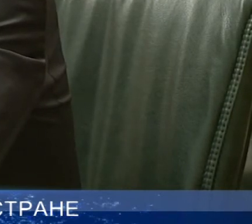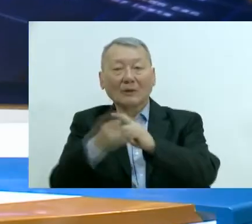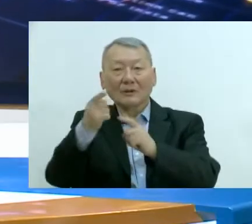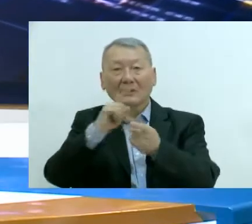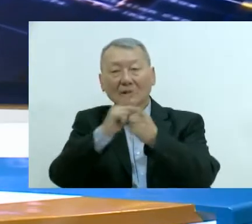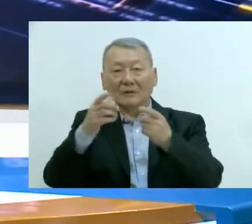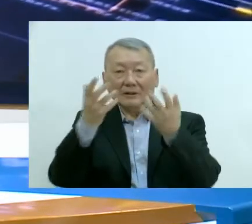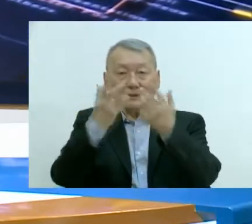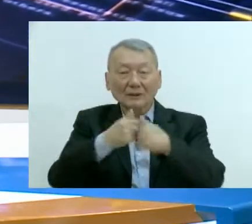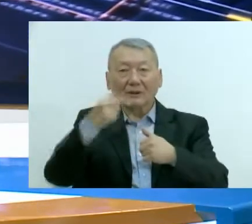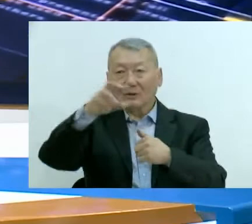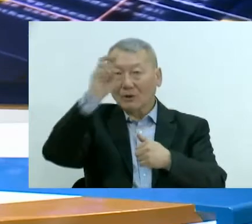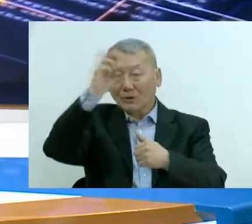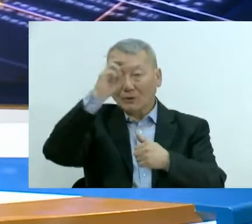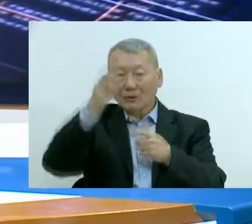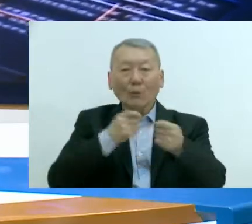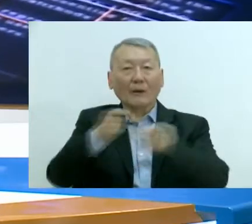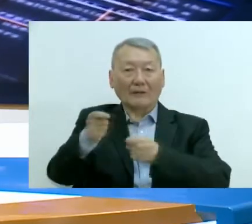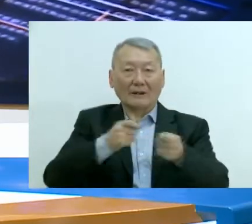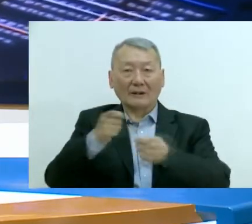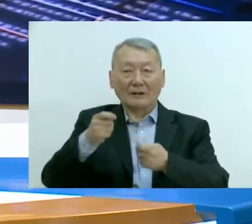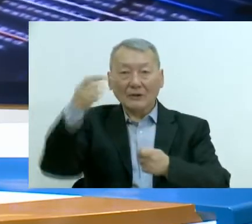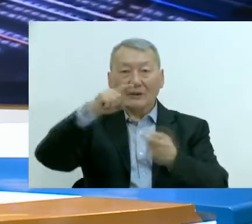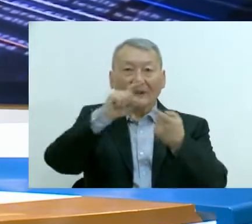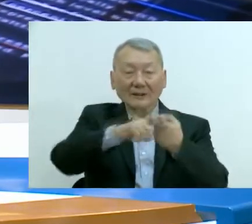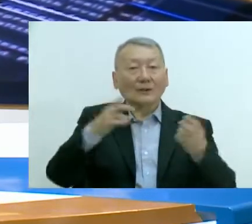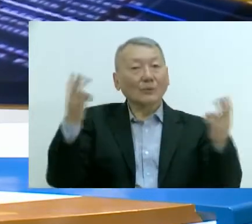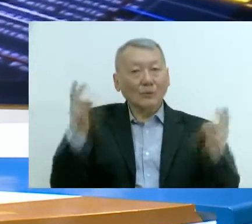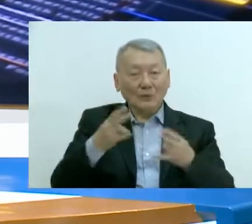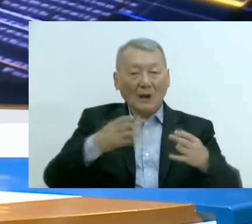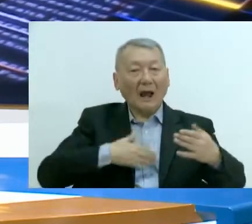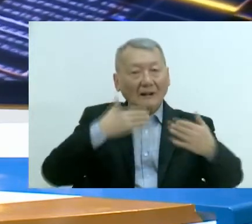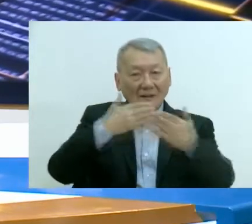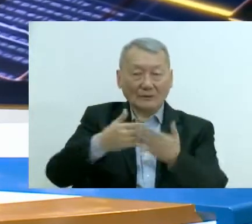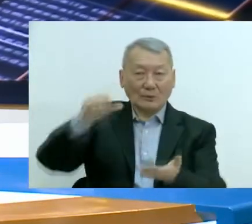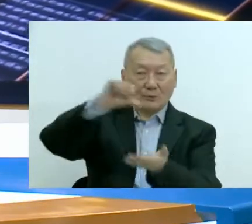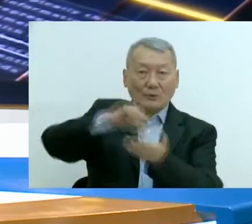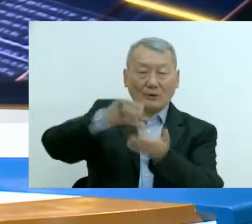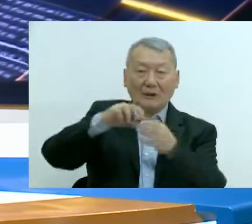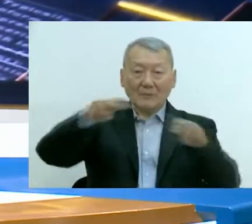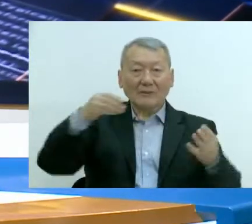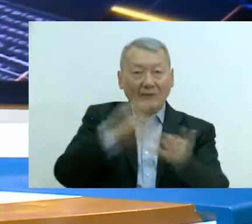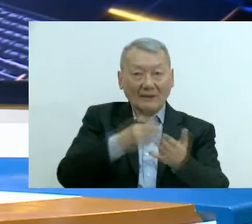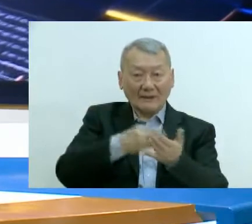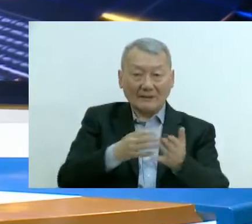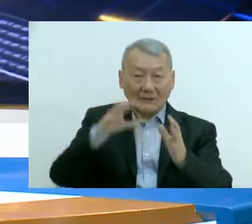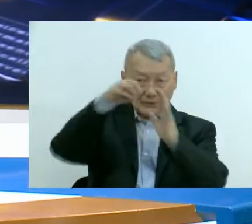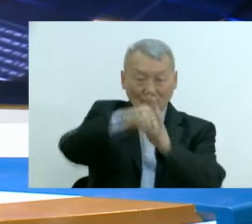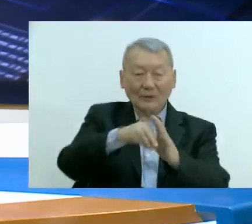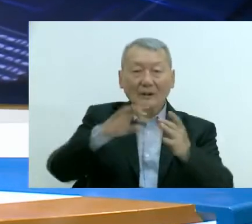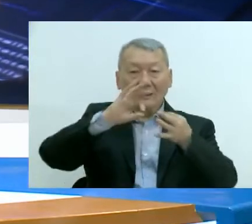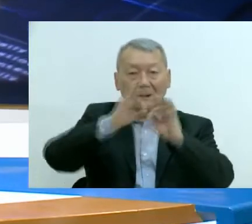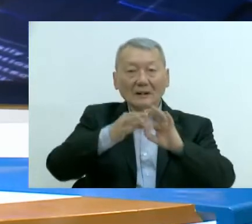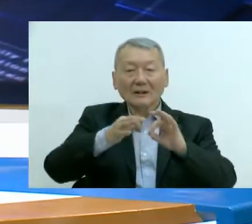реформированию системы государственного управления. В связи с чем, необходимо активное участие Минфина в процессах обсуждения и